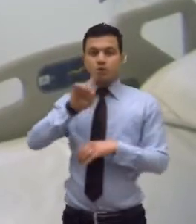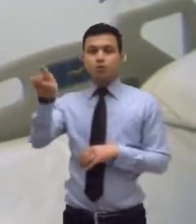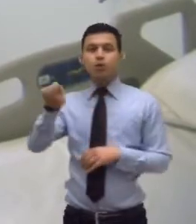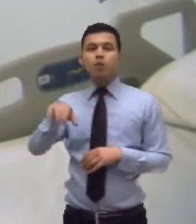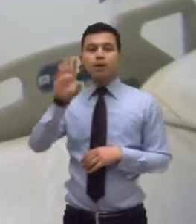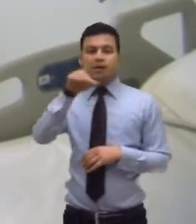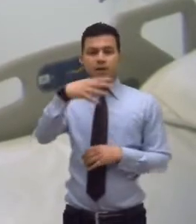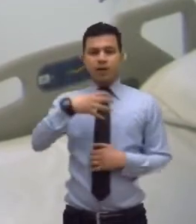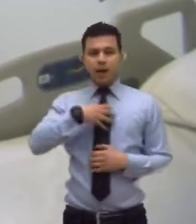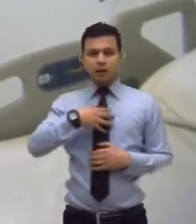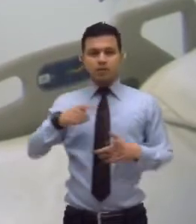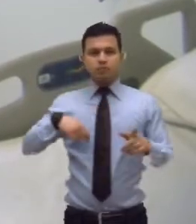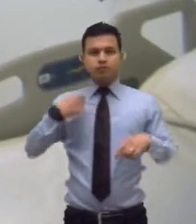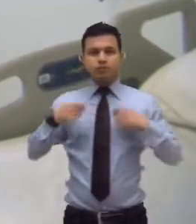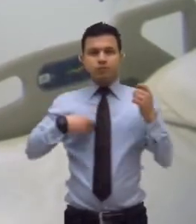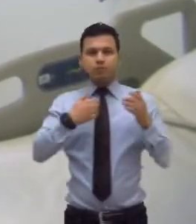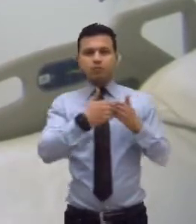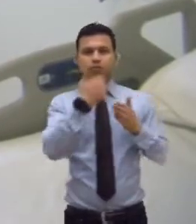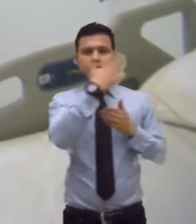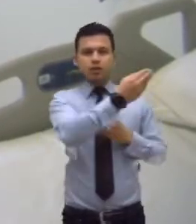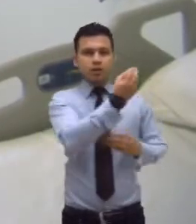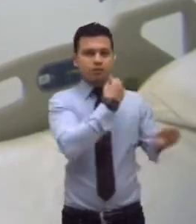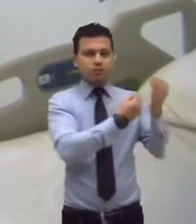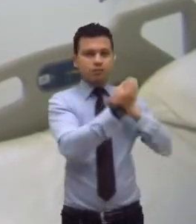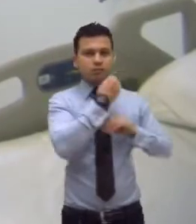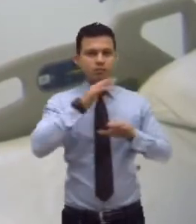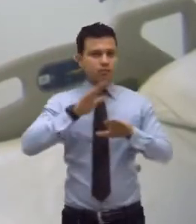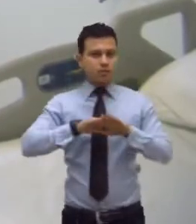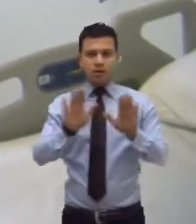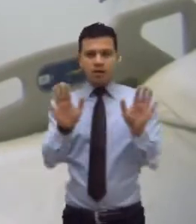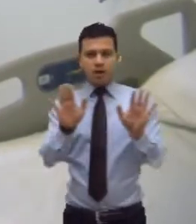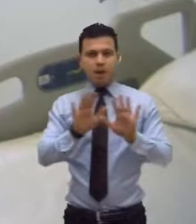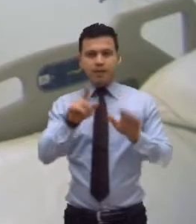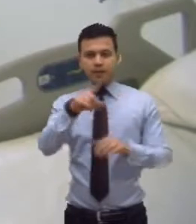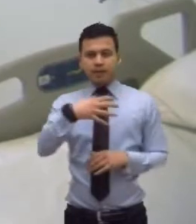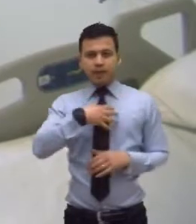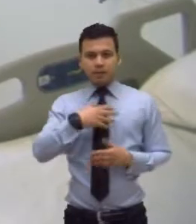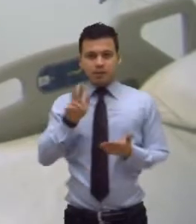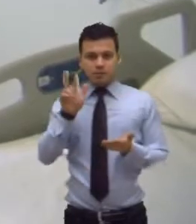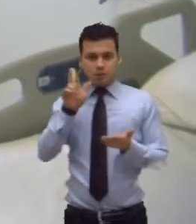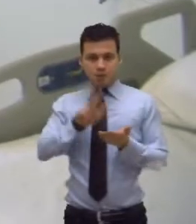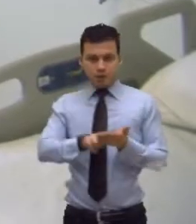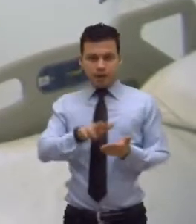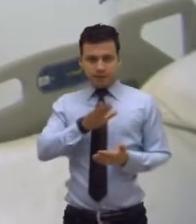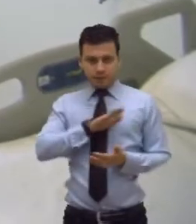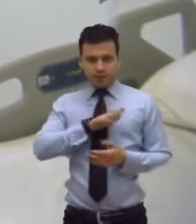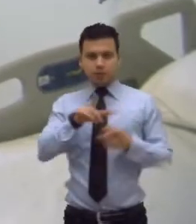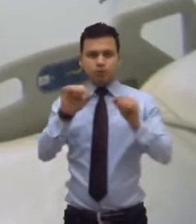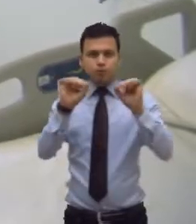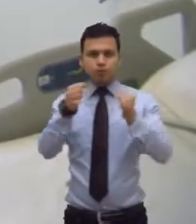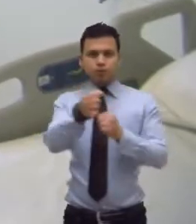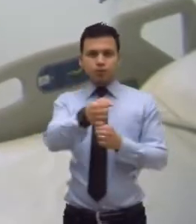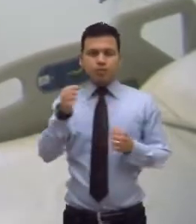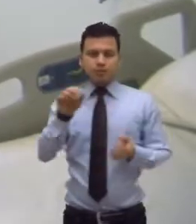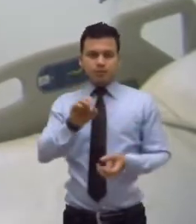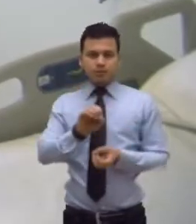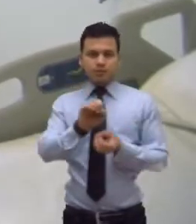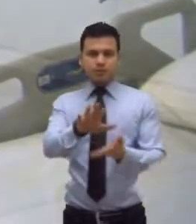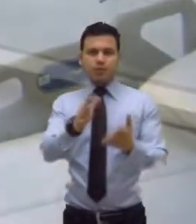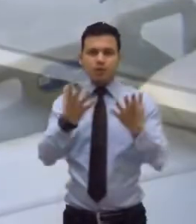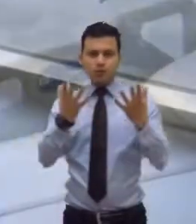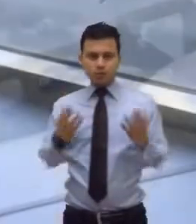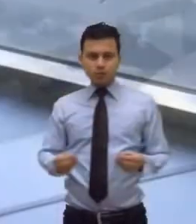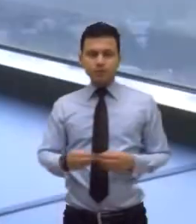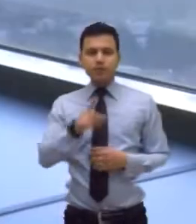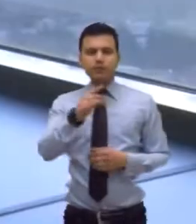ve tedavi planınızda bulunmayan yiyecekleri dışarıdan getirmeyiniz. Onay alınarak getirdiğiniz yemeklerinizi buzdolabınızda muhafaza